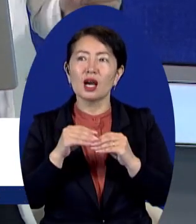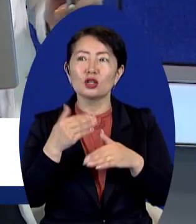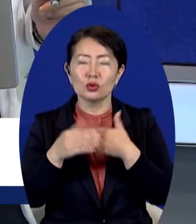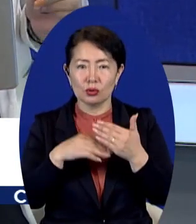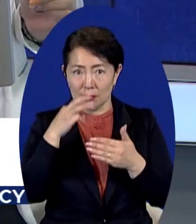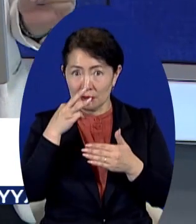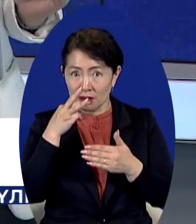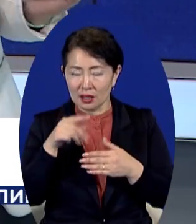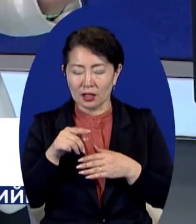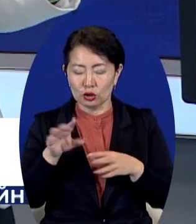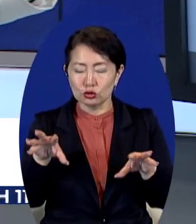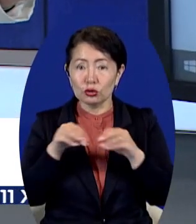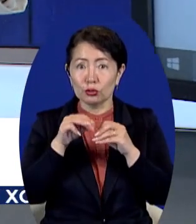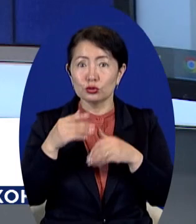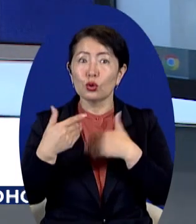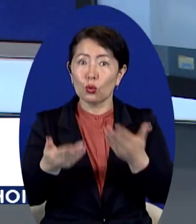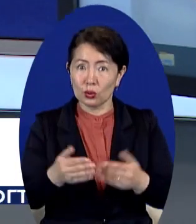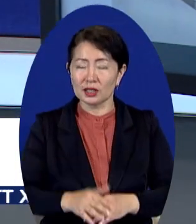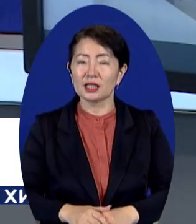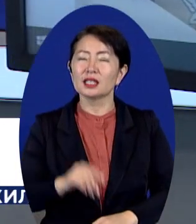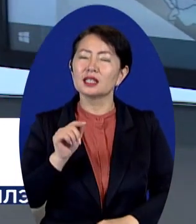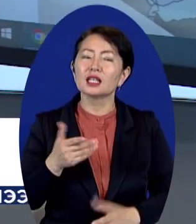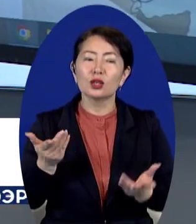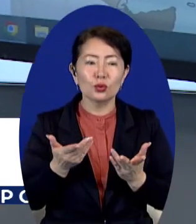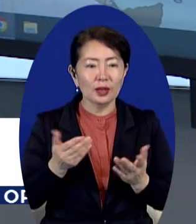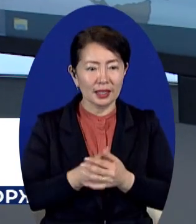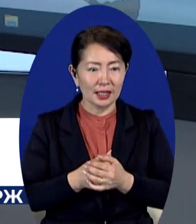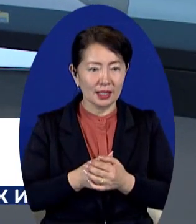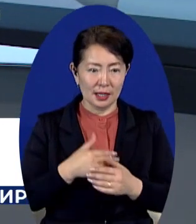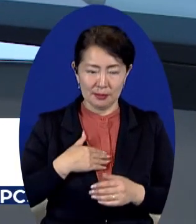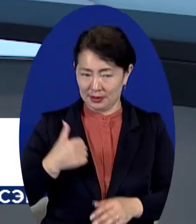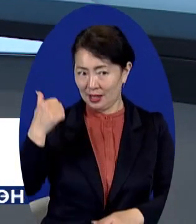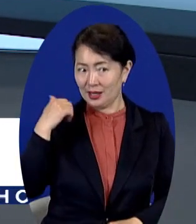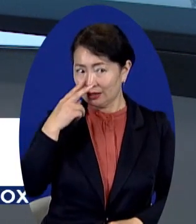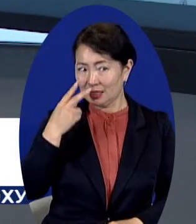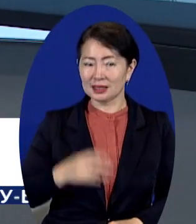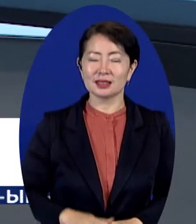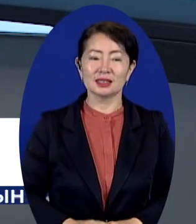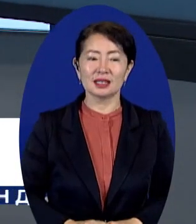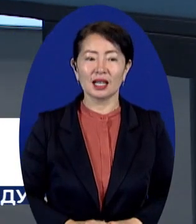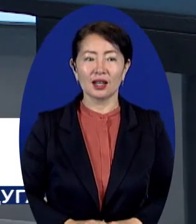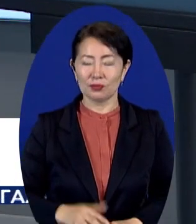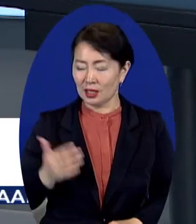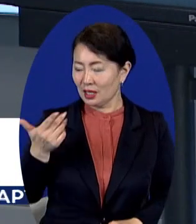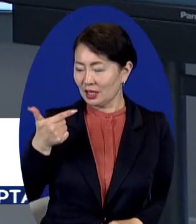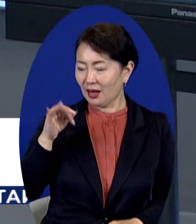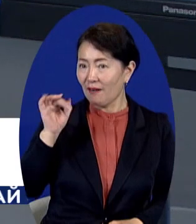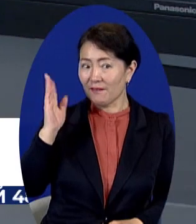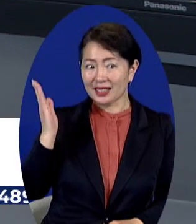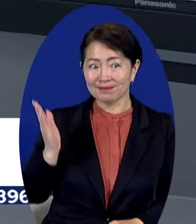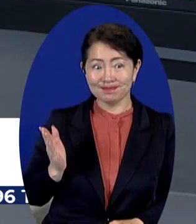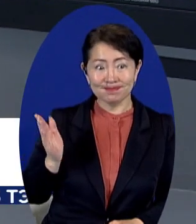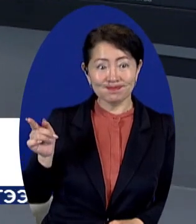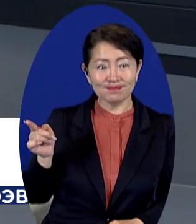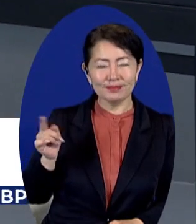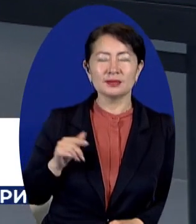товчхон та бүхэнд үзүүлье гэж бодсон юм а. Өөрөөр хэлэх юм бол за яг одоо миний аянд харагдаж байгаа энэхүү график дээр бол дэлхийн